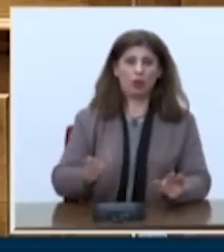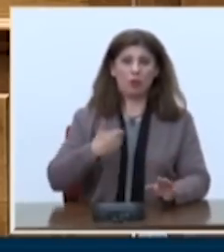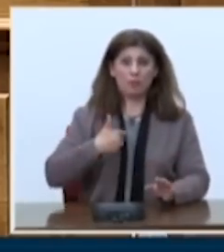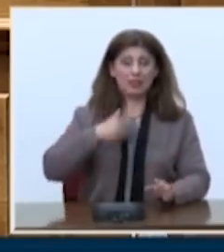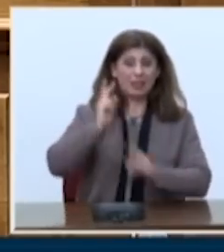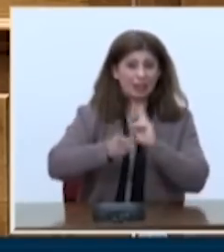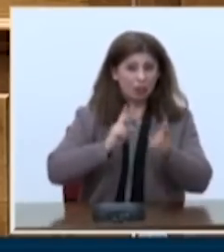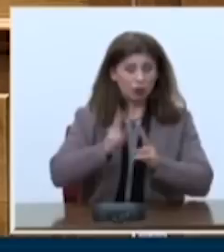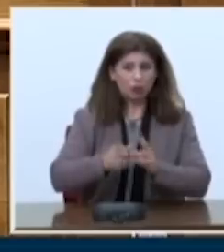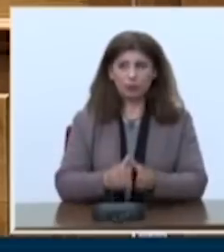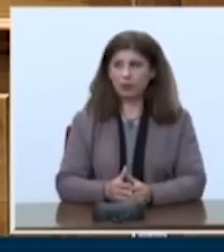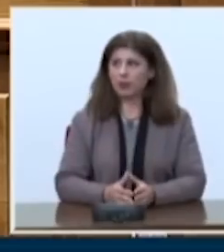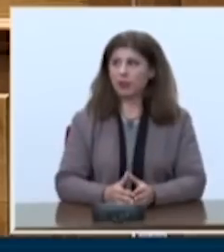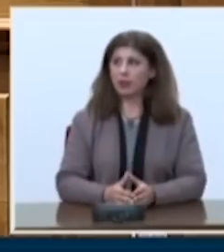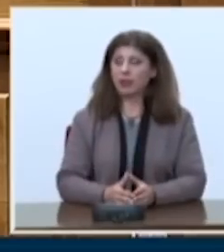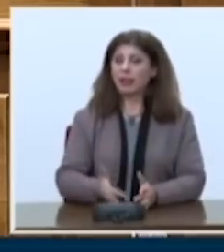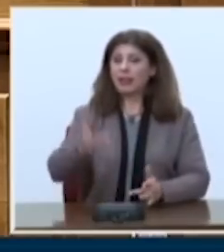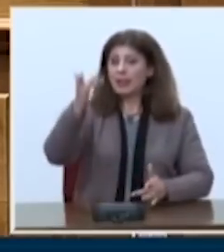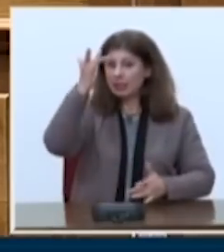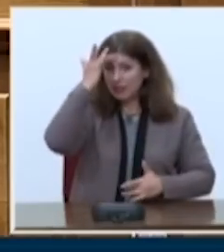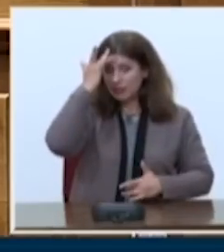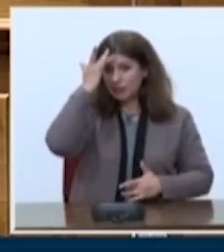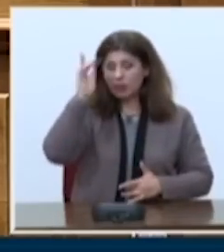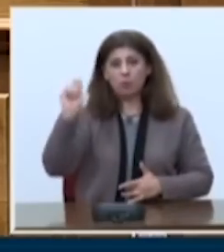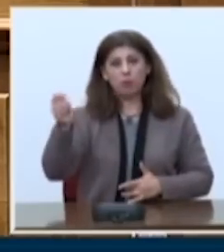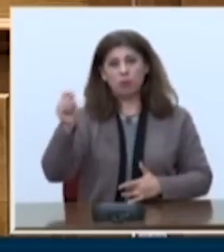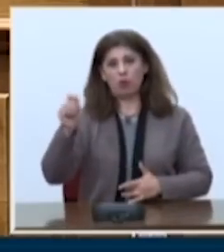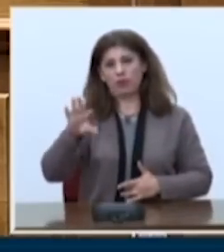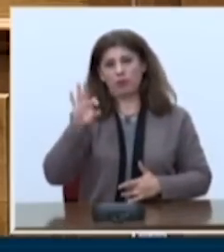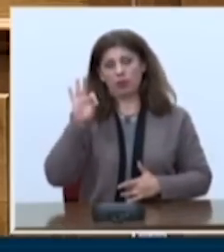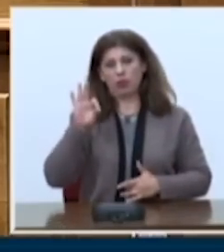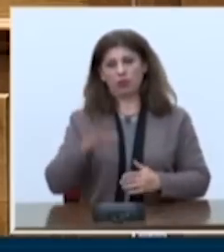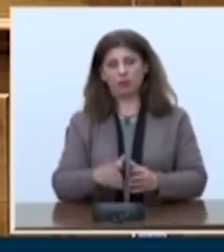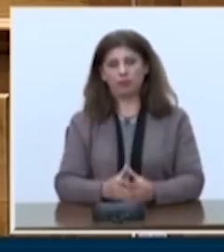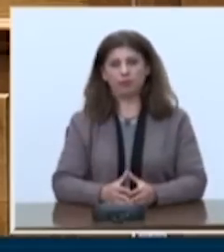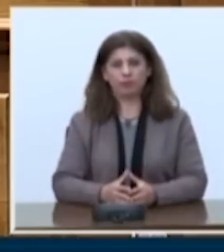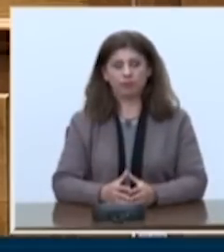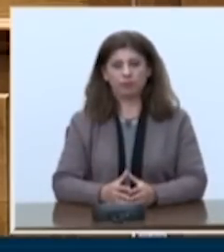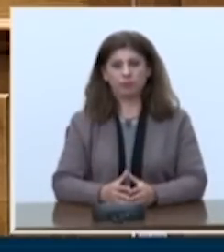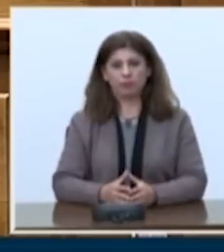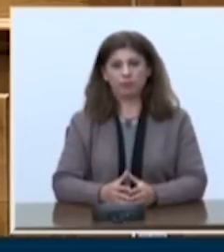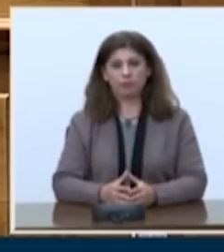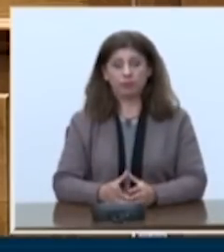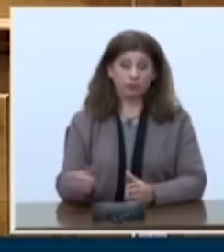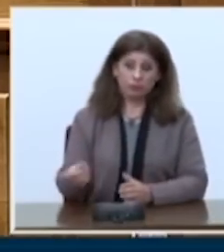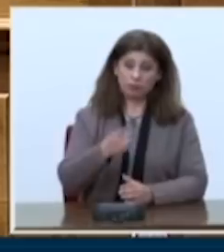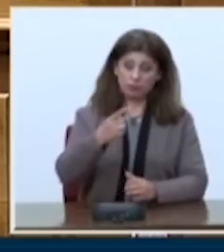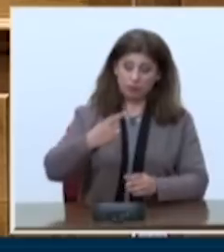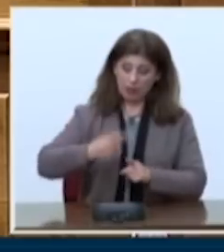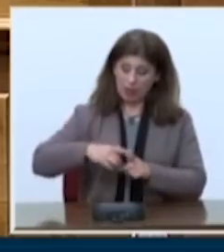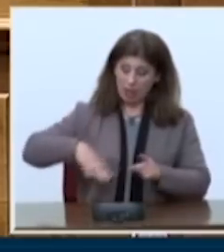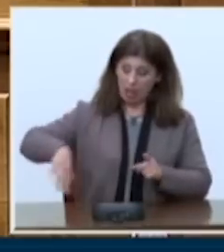κατηγορούμε για συνειδητή πολιτική επιλογή. να σύρεται το λαό και τη χώρα